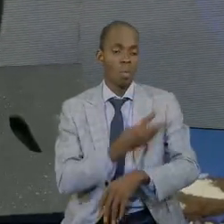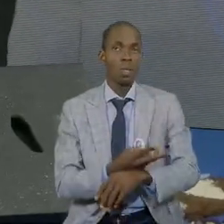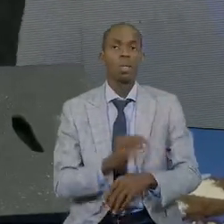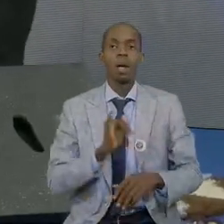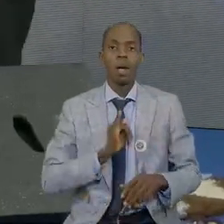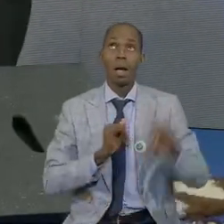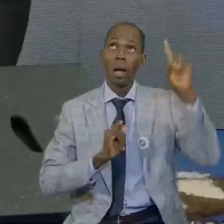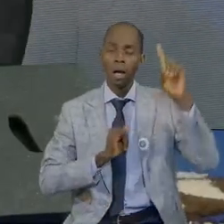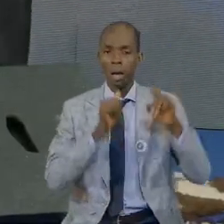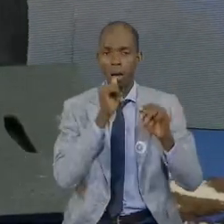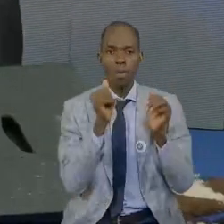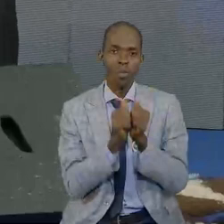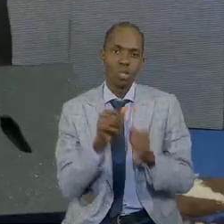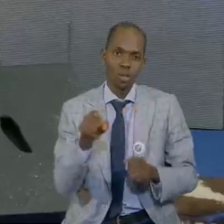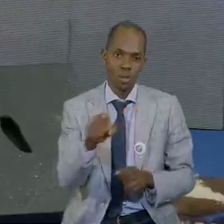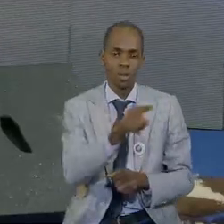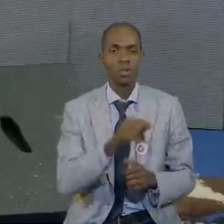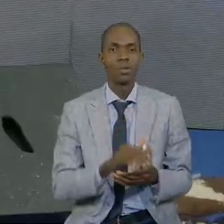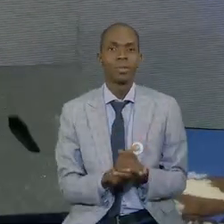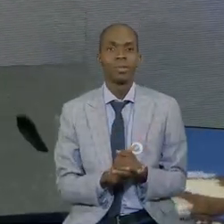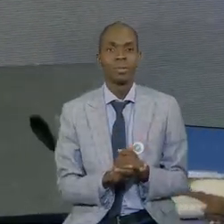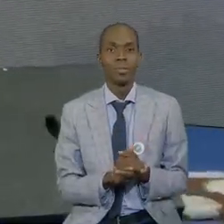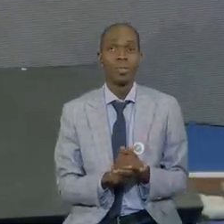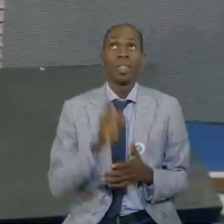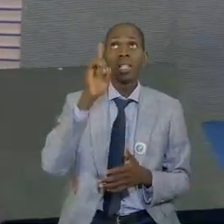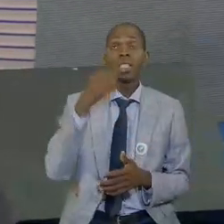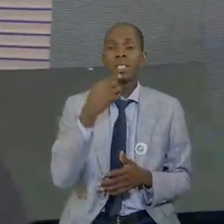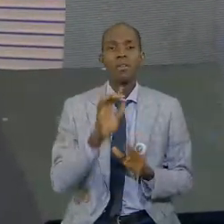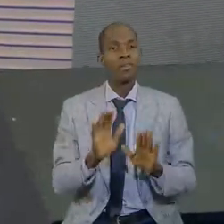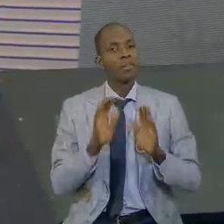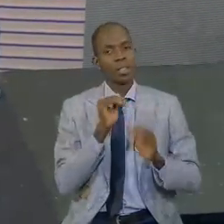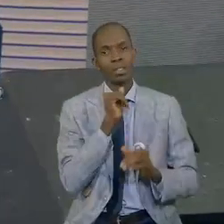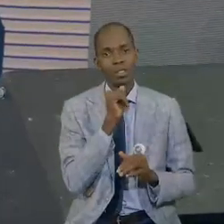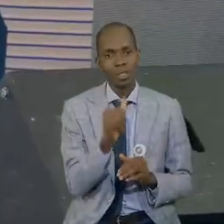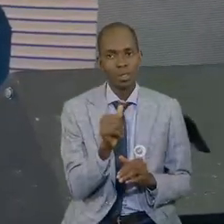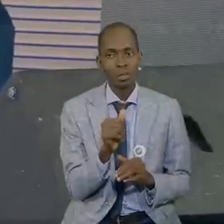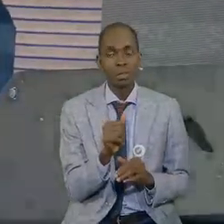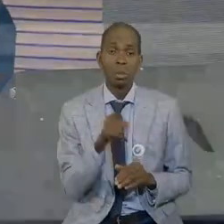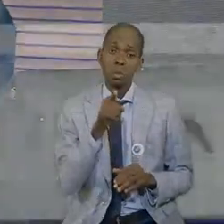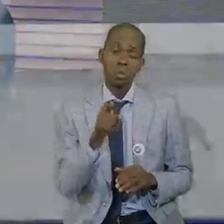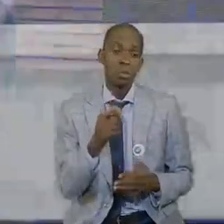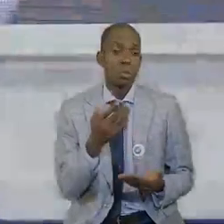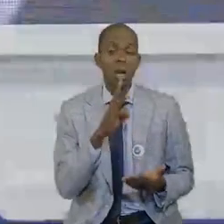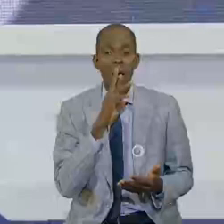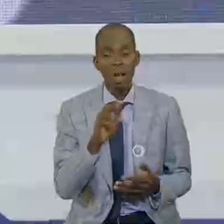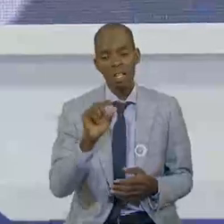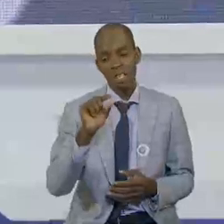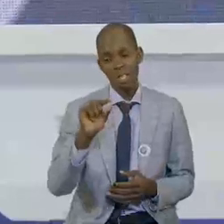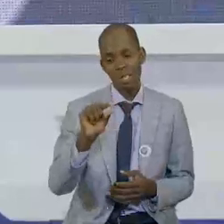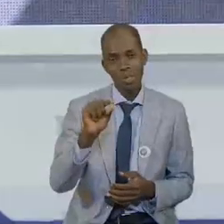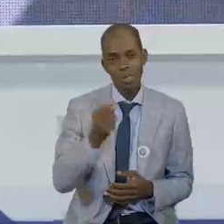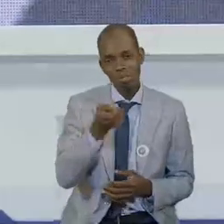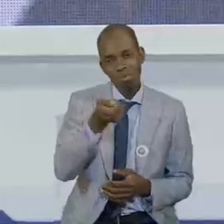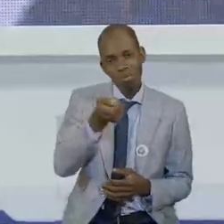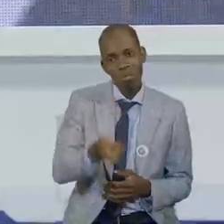le Tout-Puissant, je suis avec toi. He says fear not. Il dit ne crains rien. Although you are a worm, I will recreate